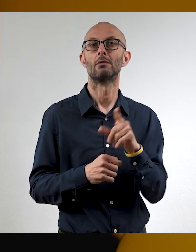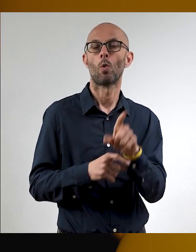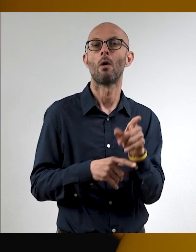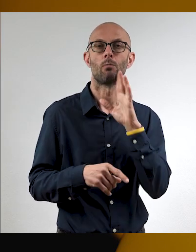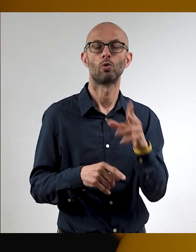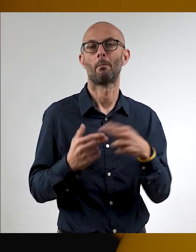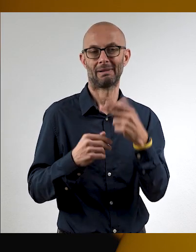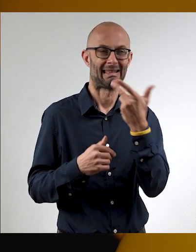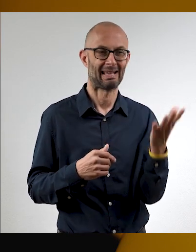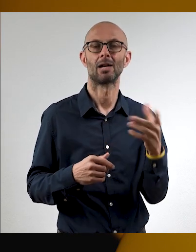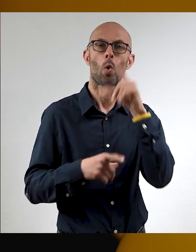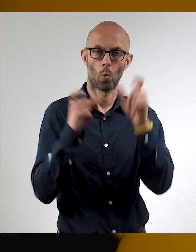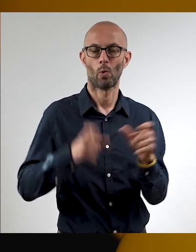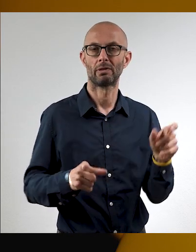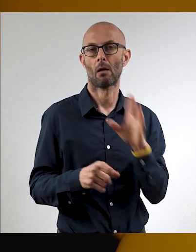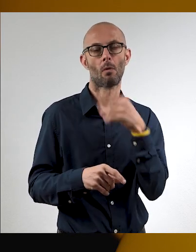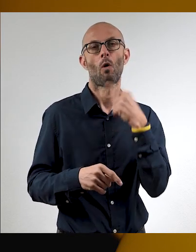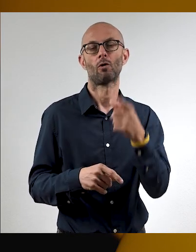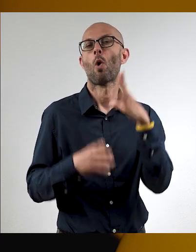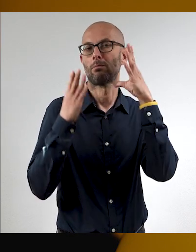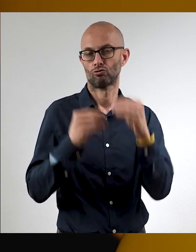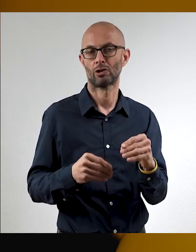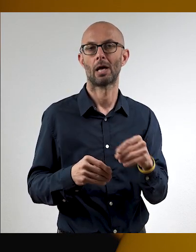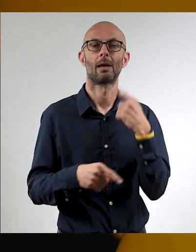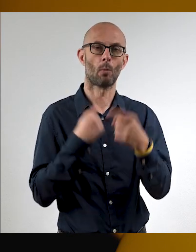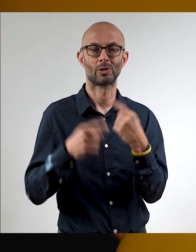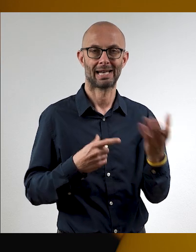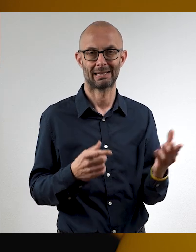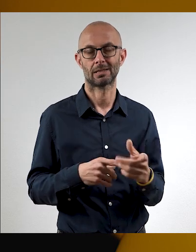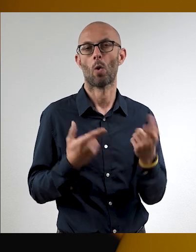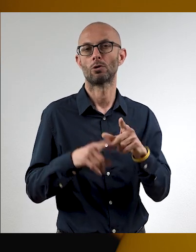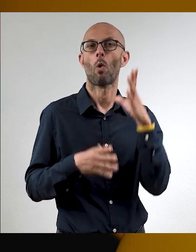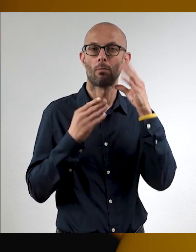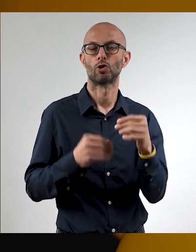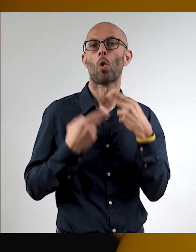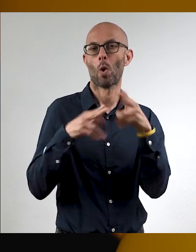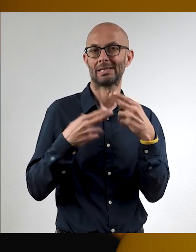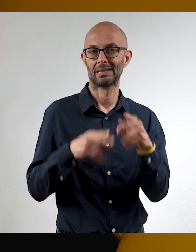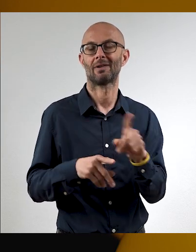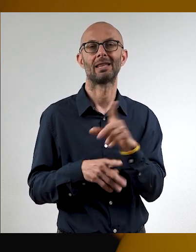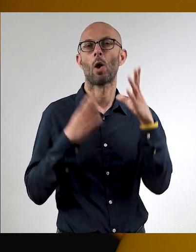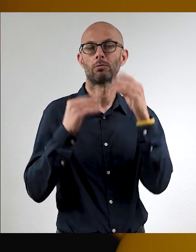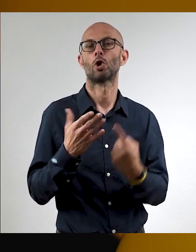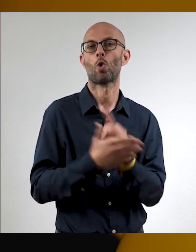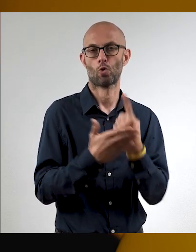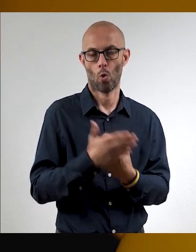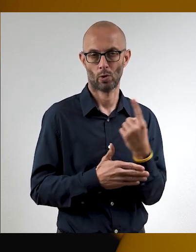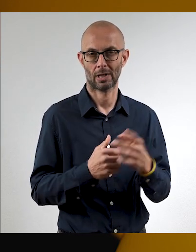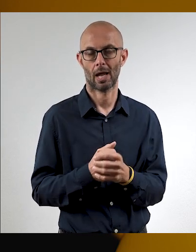tako bojo pri enih ljudeh bomo govorili o običajnih posledicah oziroma običajnih odzivih na neobičajne